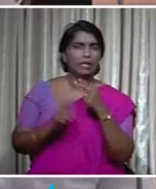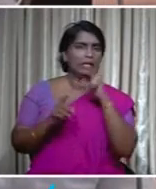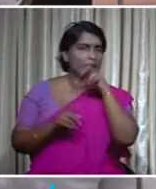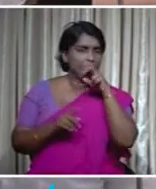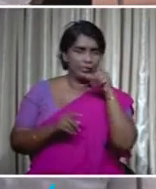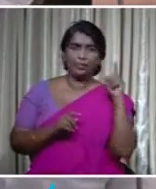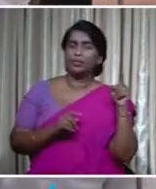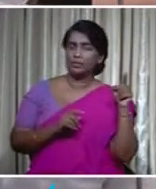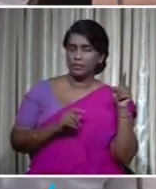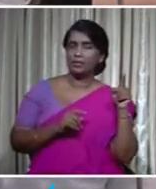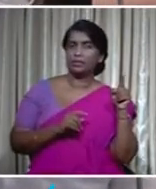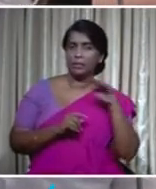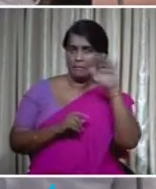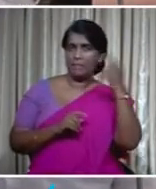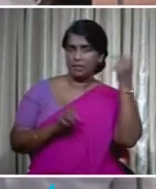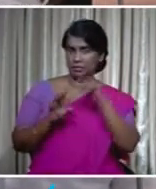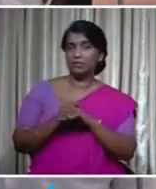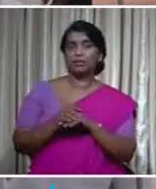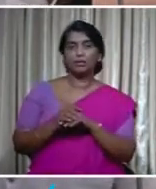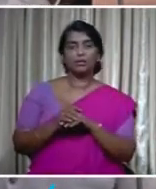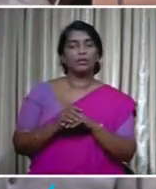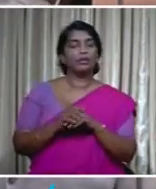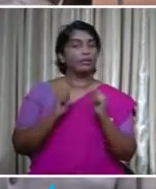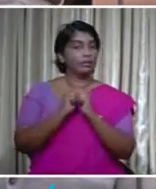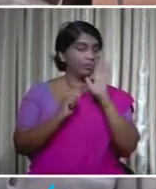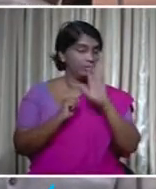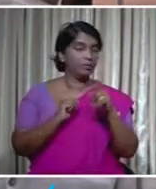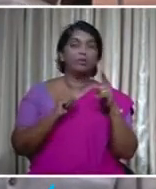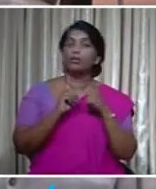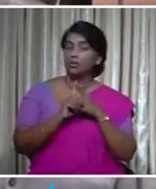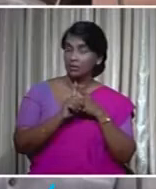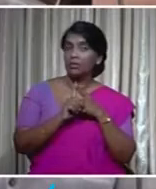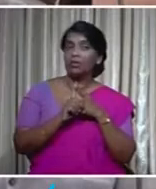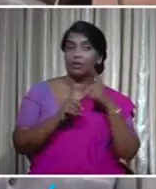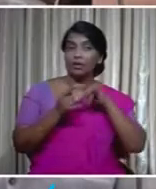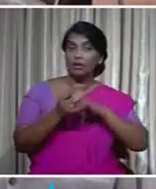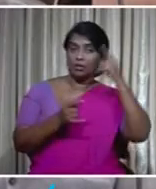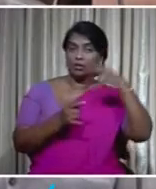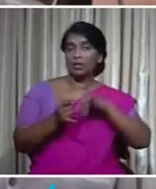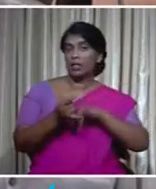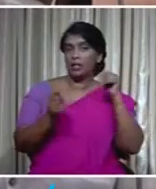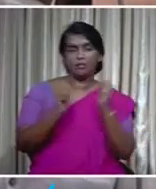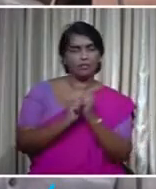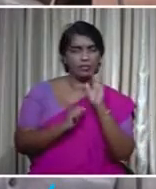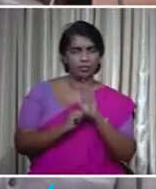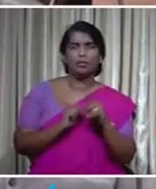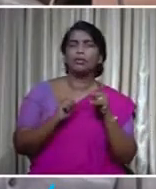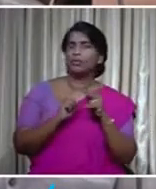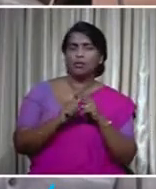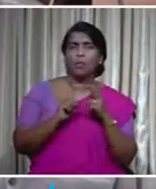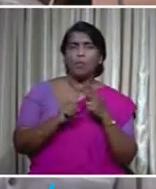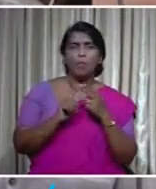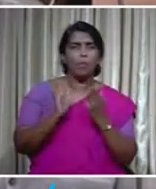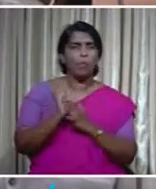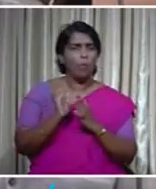அதிபராக இருந்தவர் தில்லை நடராஜா அவர்கள் கூட ஒரு முறை மேலதிக செயலாளராக இருந்தார். இதனை விட முகமது தம்பி அவர்கள்